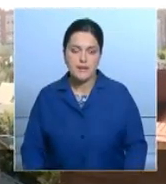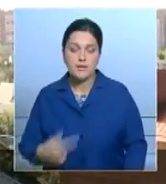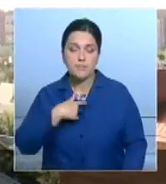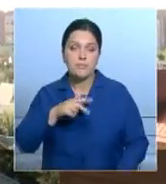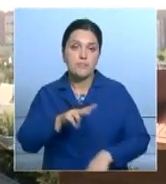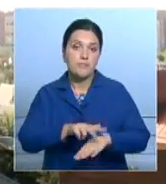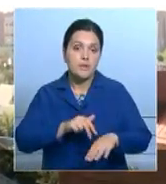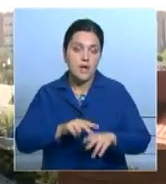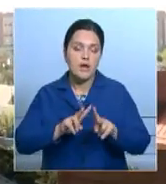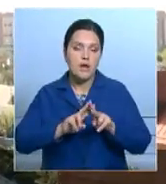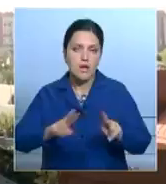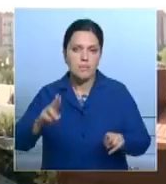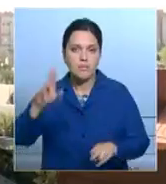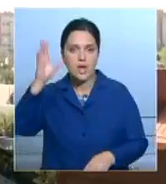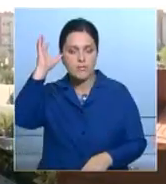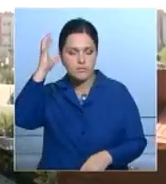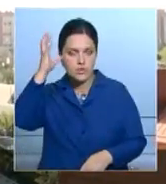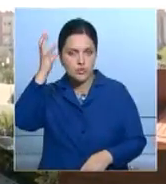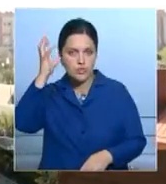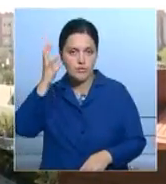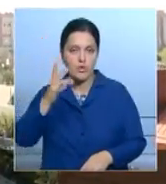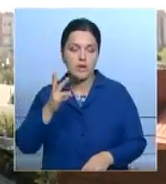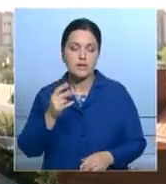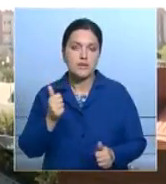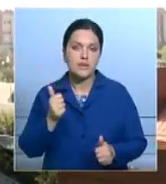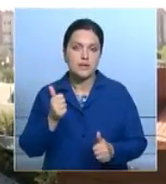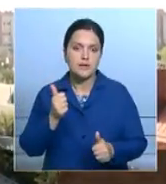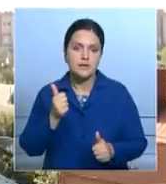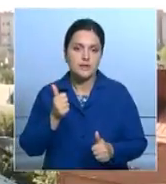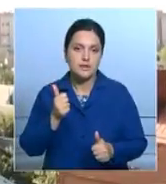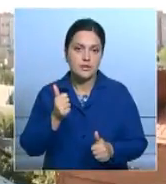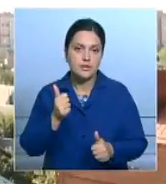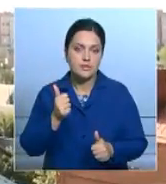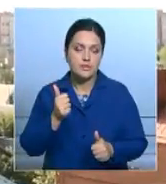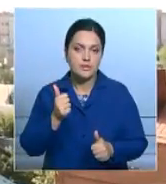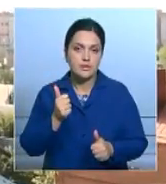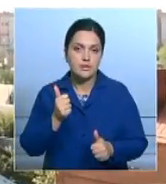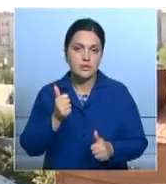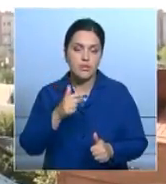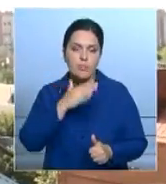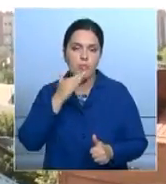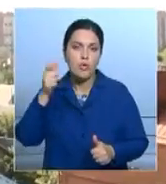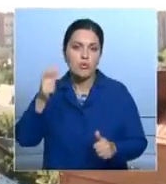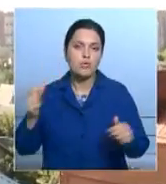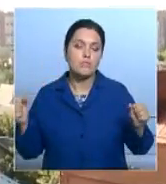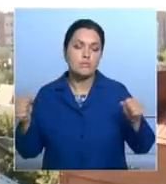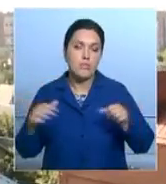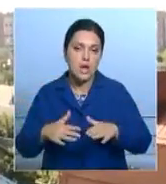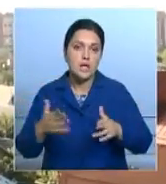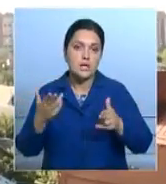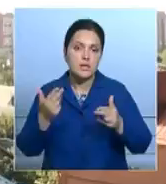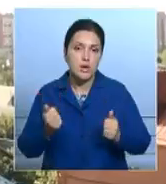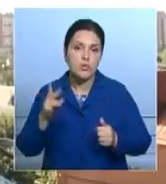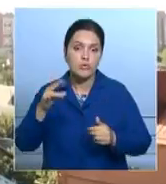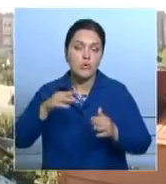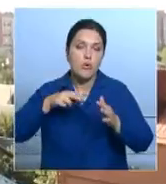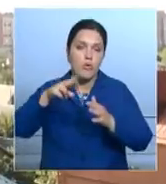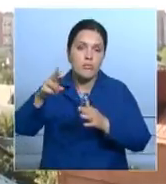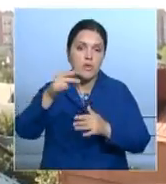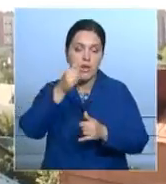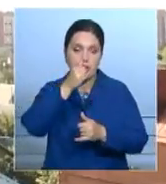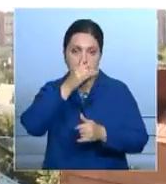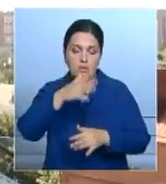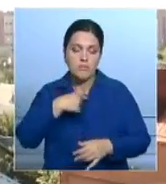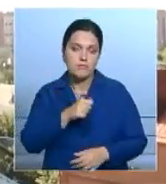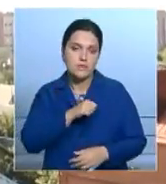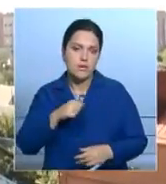психологи. Также просто не каждый, получается, собралось много народу, но не каждый полезет наверх, не каждый